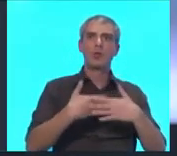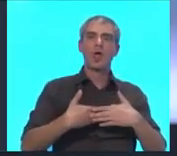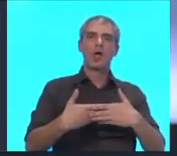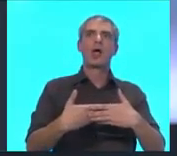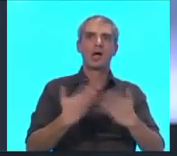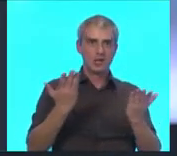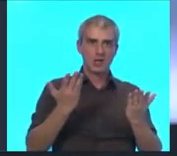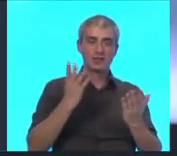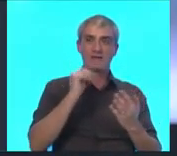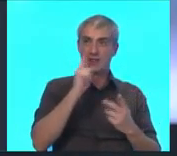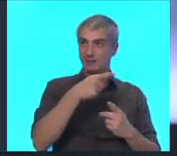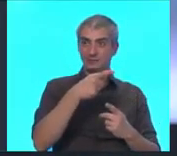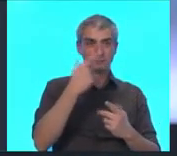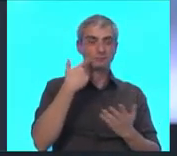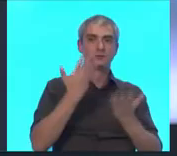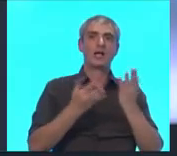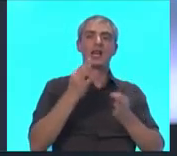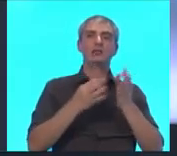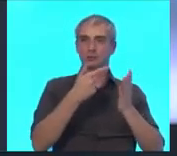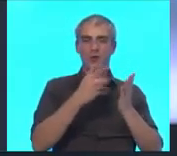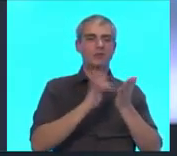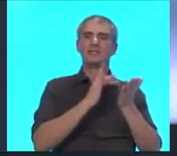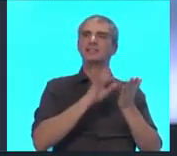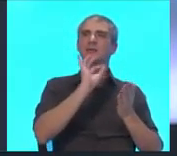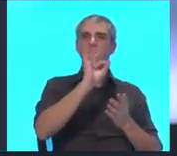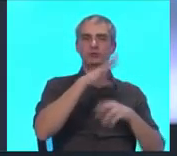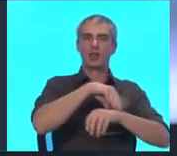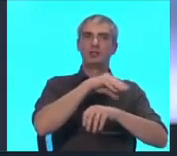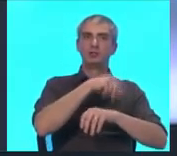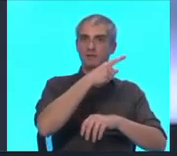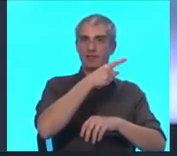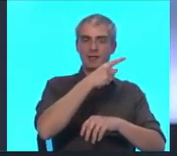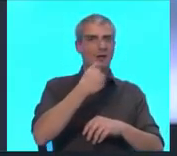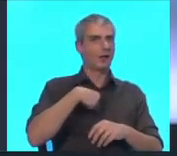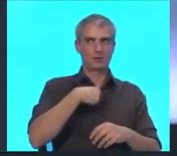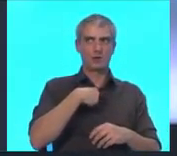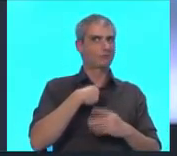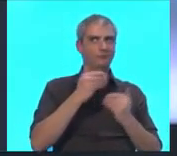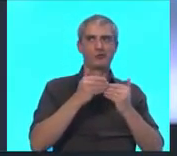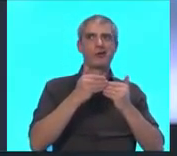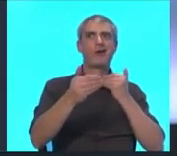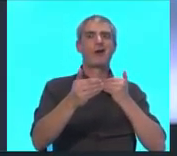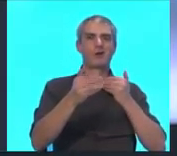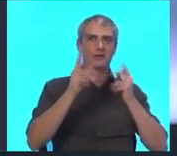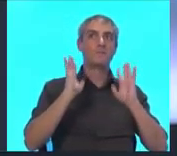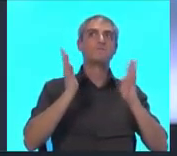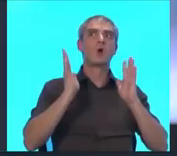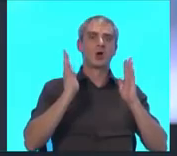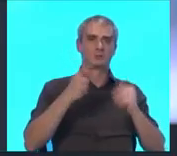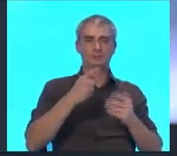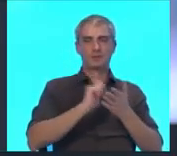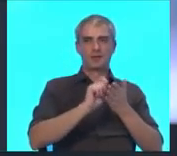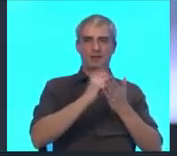אבל אם לשפוט על פי המקרה של היישומון השוודי Natural Cycles, אנחנו רחוקים משם, מאוד רחוקים. כתבה של עמיחי